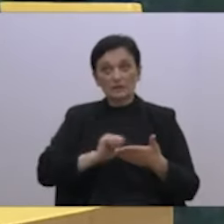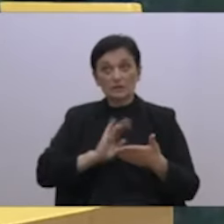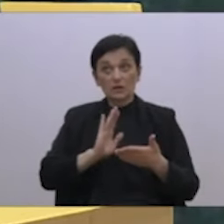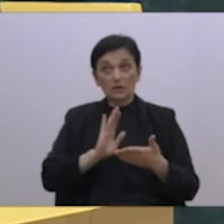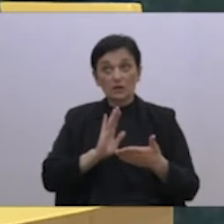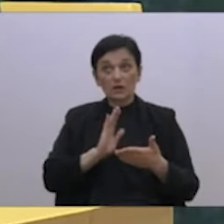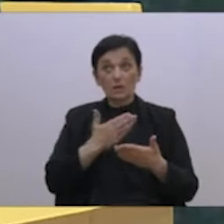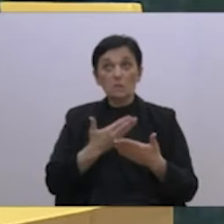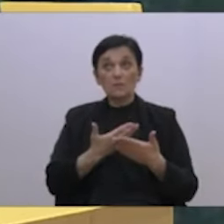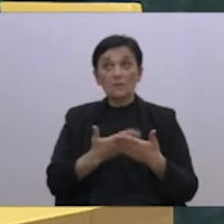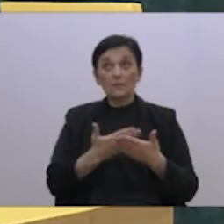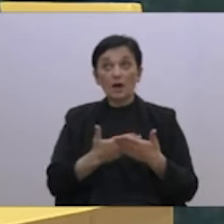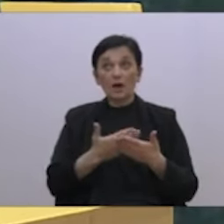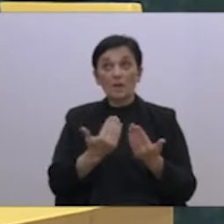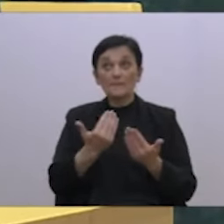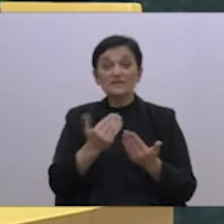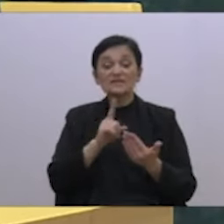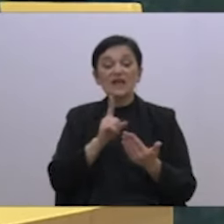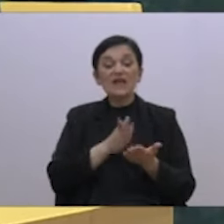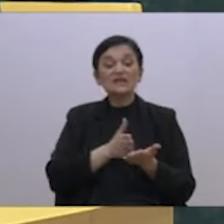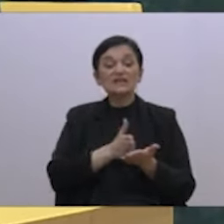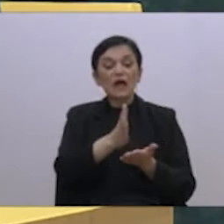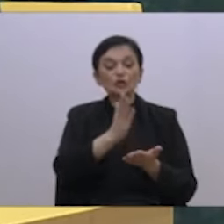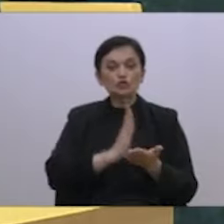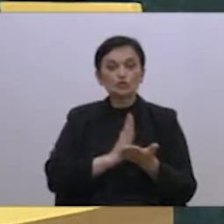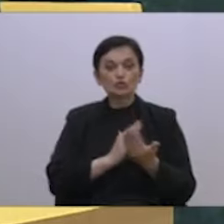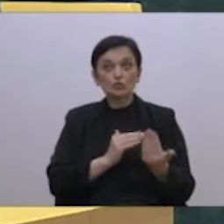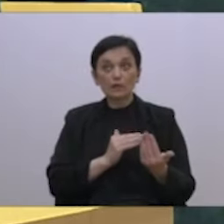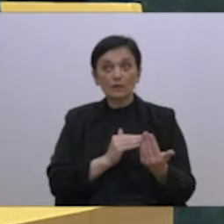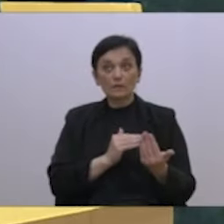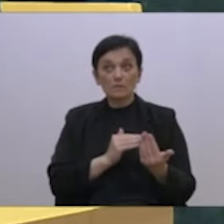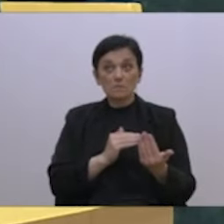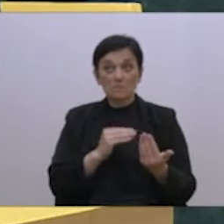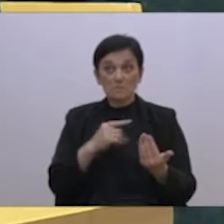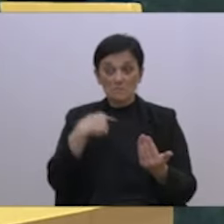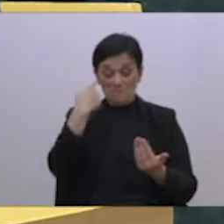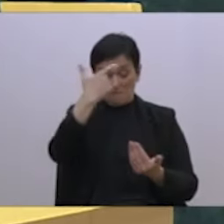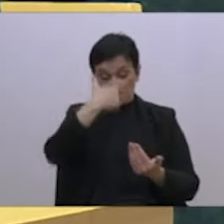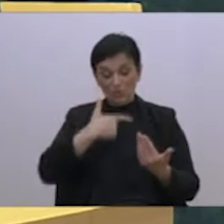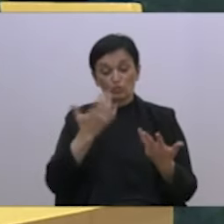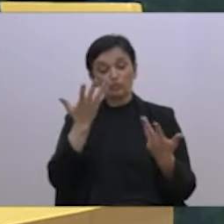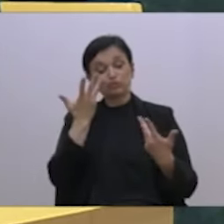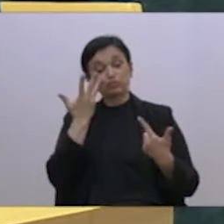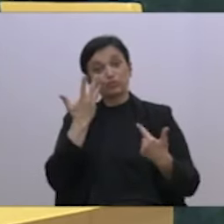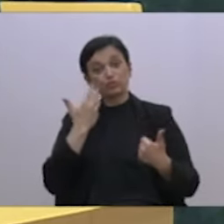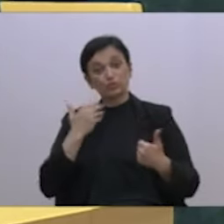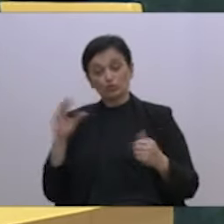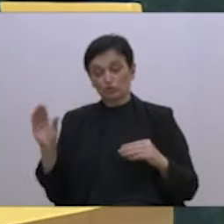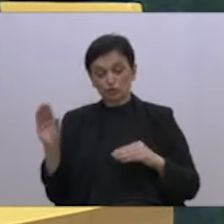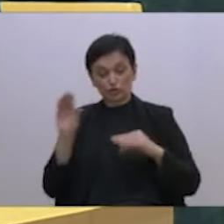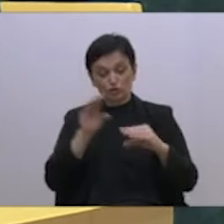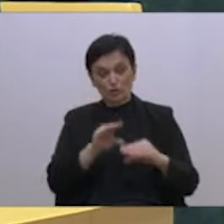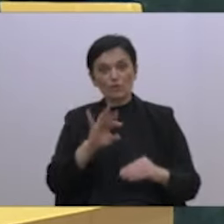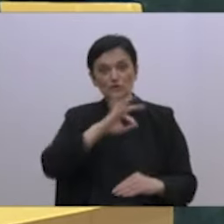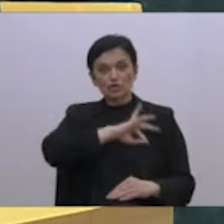მაგა გააჩნია ასე ვთქვათ მის დანიშნულებას. ასე რომ პირადი ფუფუნების საგლების შემოტანაც კი